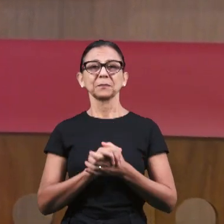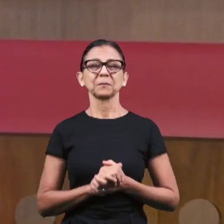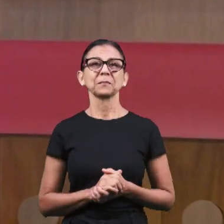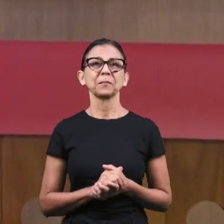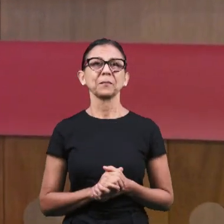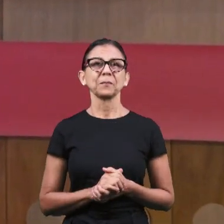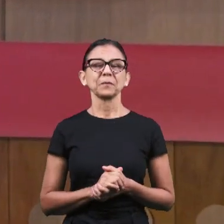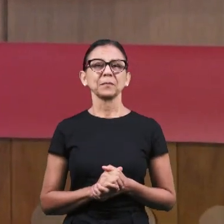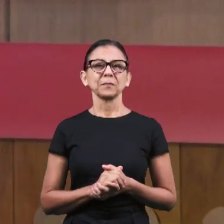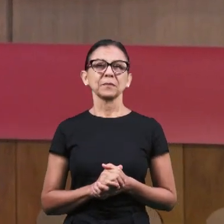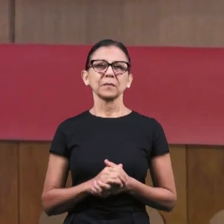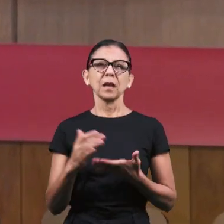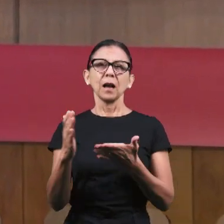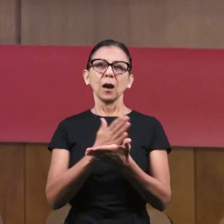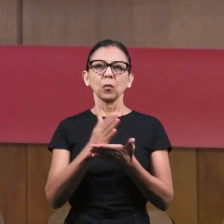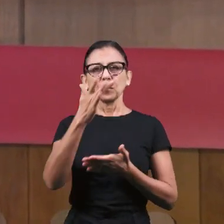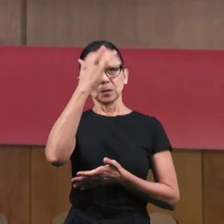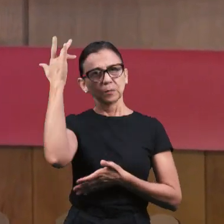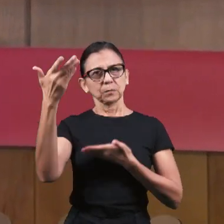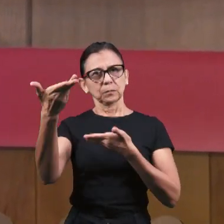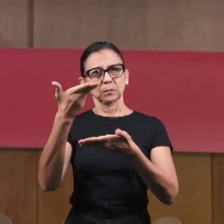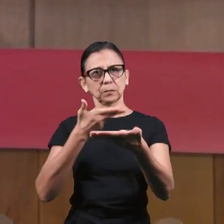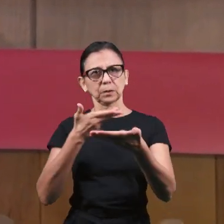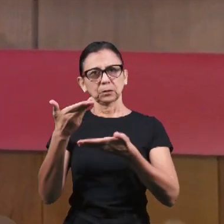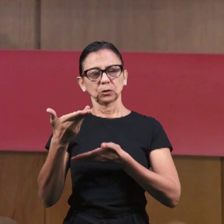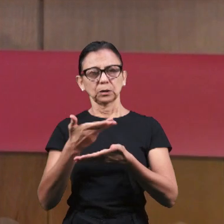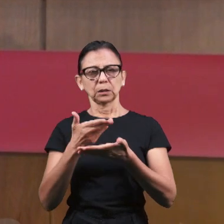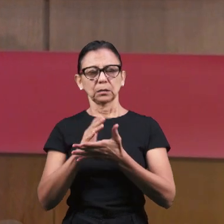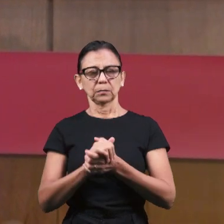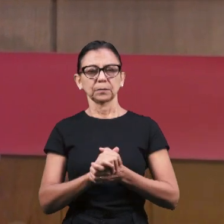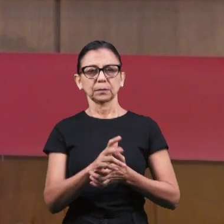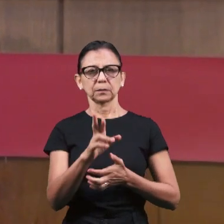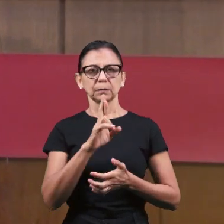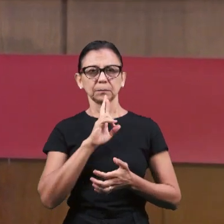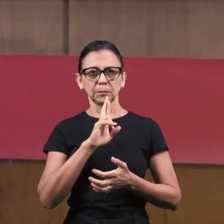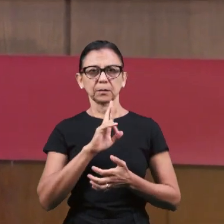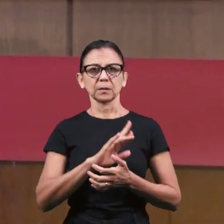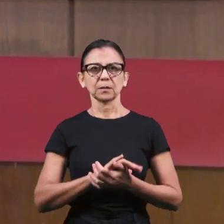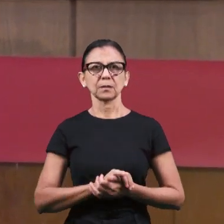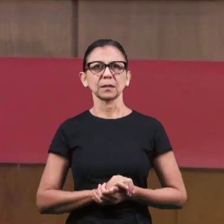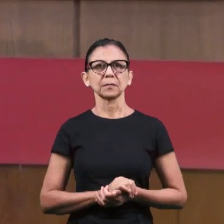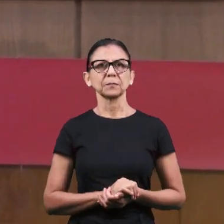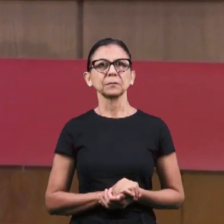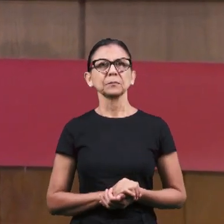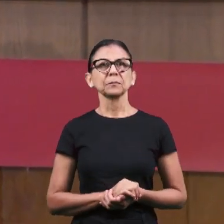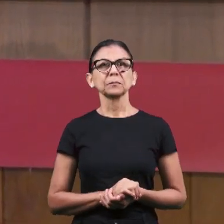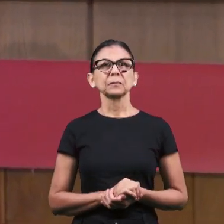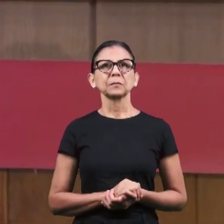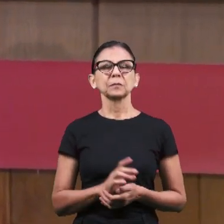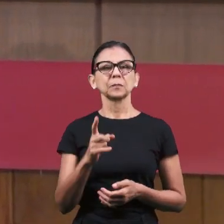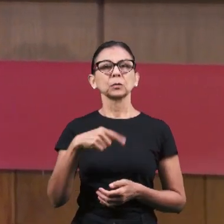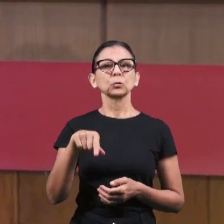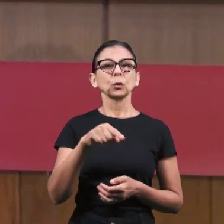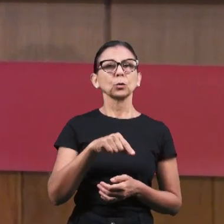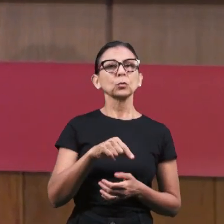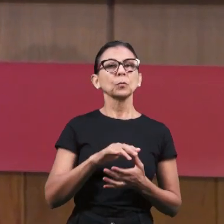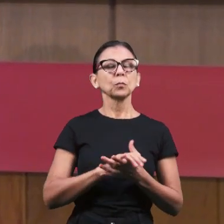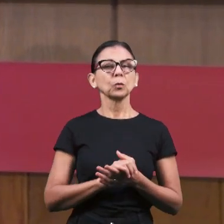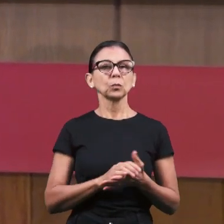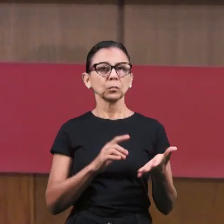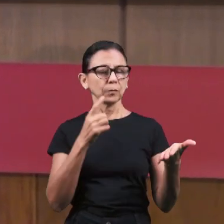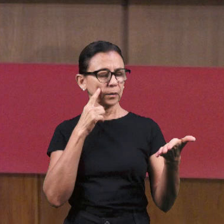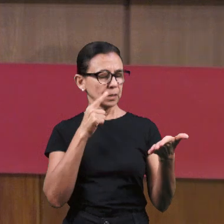nous de la part de nos frères et sœurs. Quelques-unes aussi, d'autres, nous allons transmettre ici aux frères afin que tout le monde puisse voir